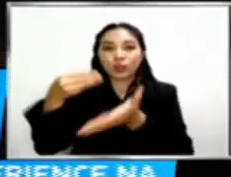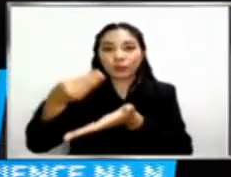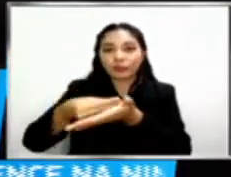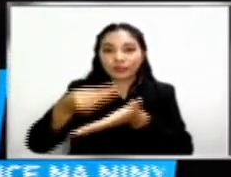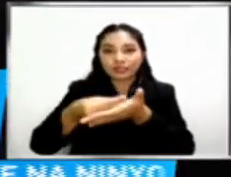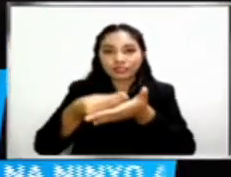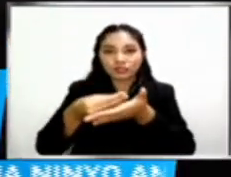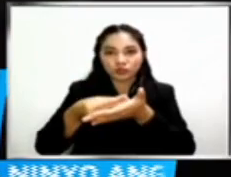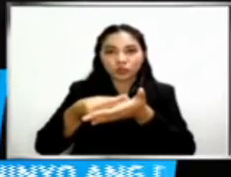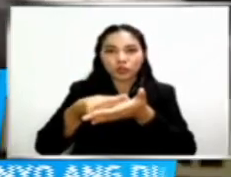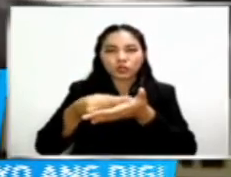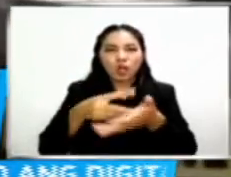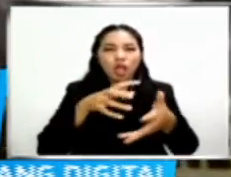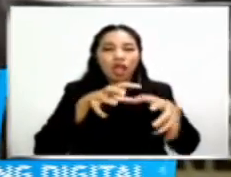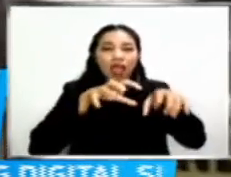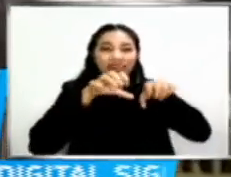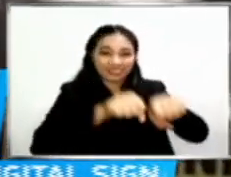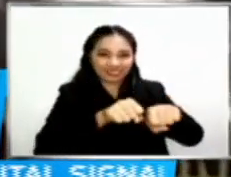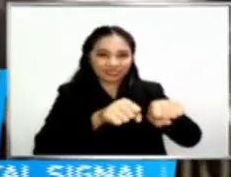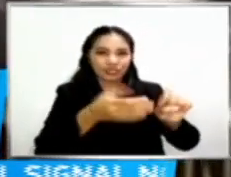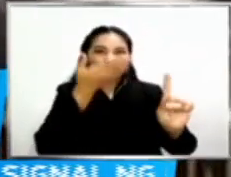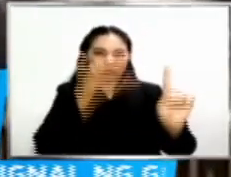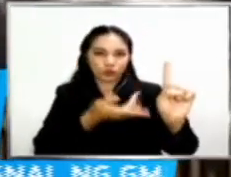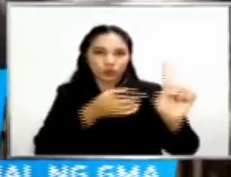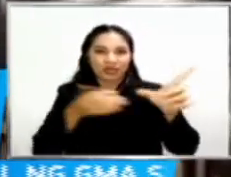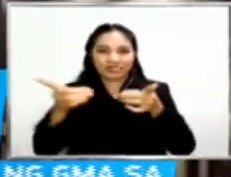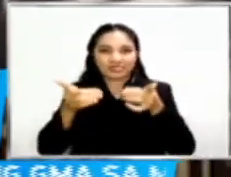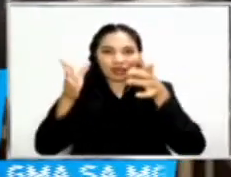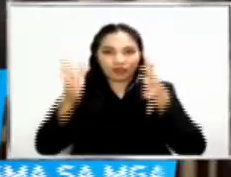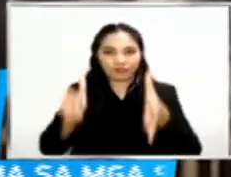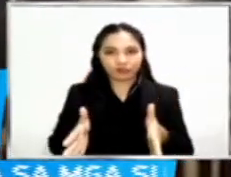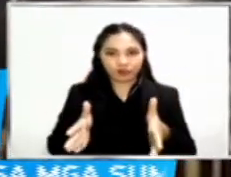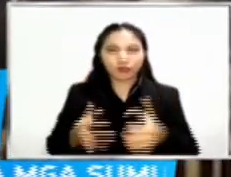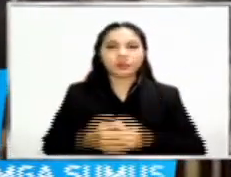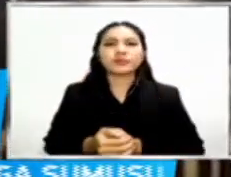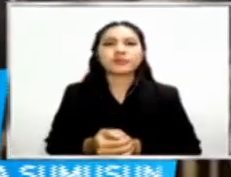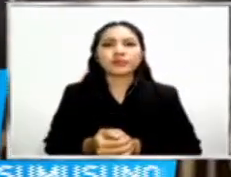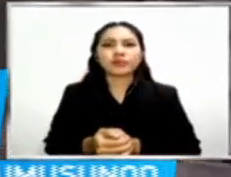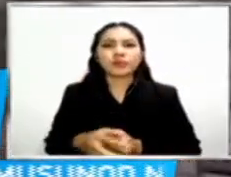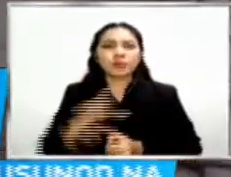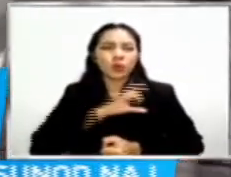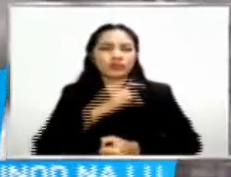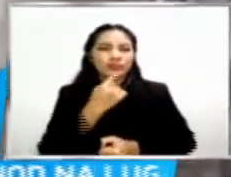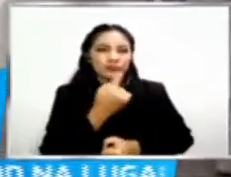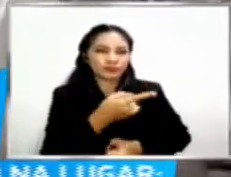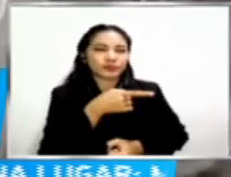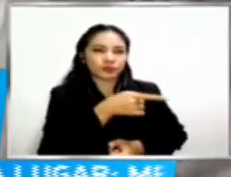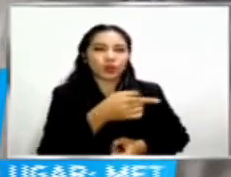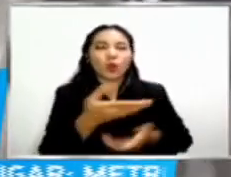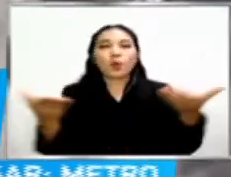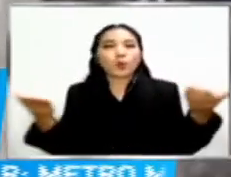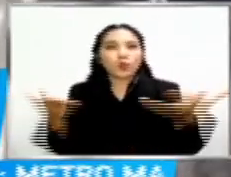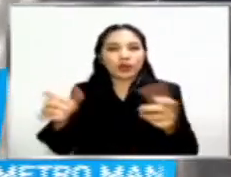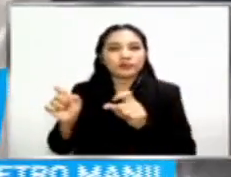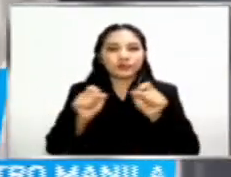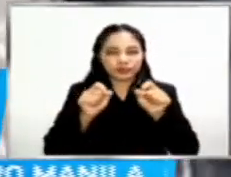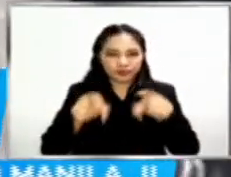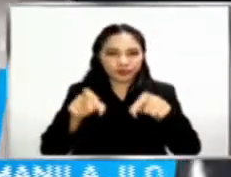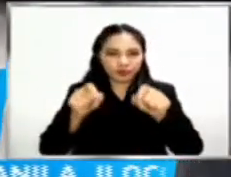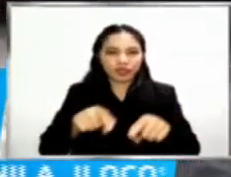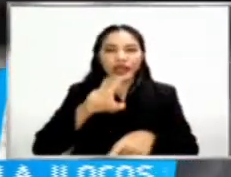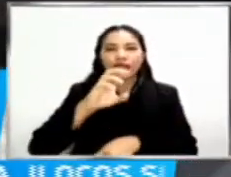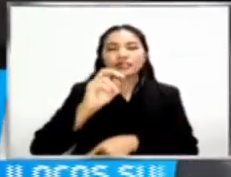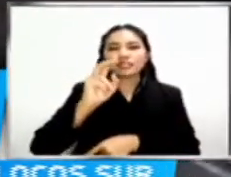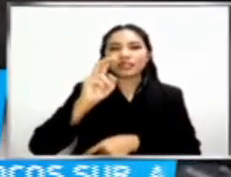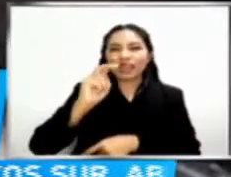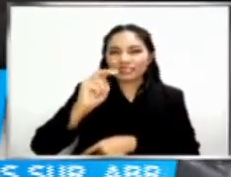Kalbo na isang driver. Ayon sa mga otoridad, nag-ooperate si alias Kalbo sa NCR, Central Luzon, Calabarzon at maging sa